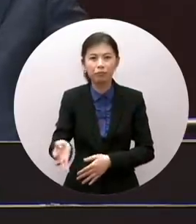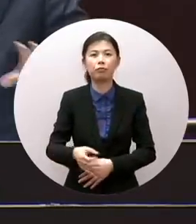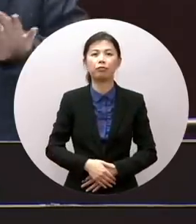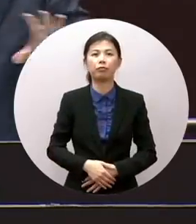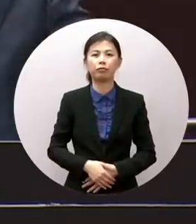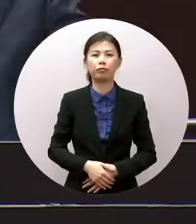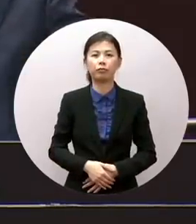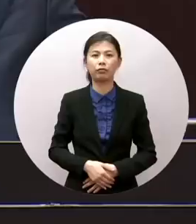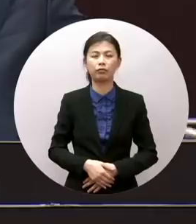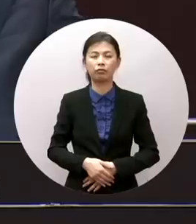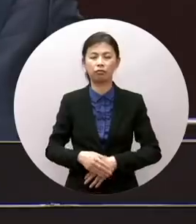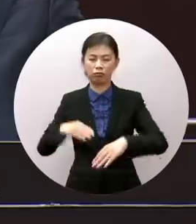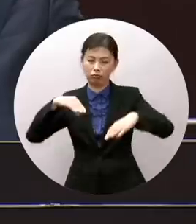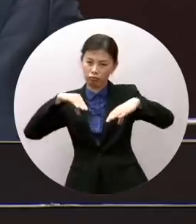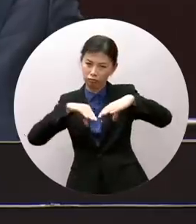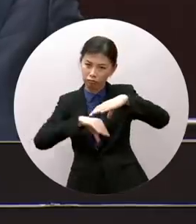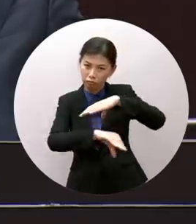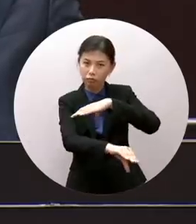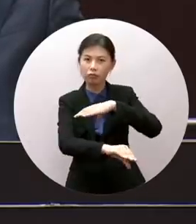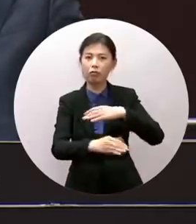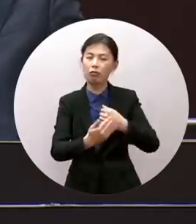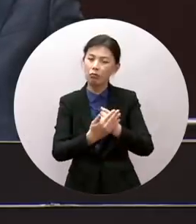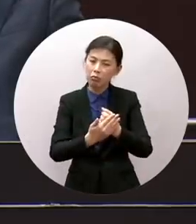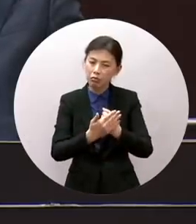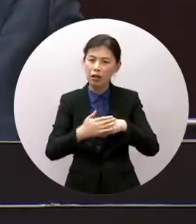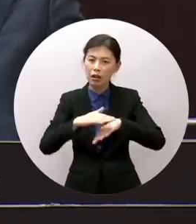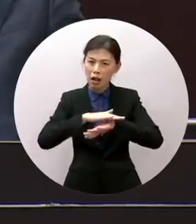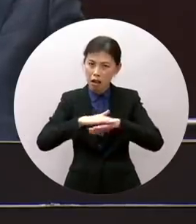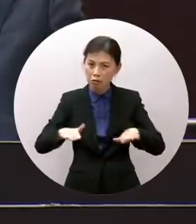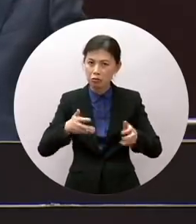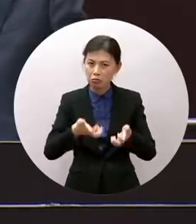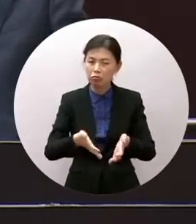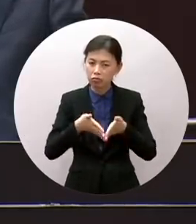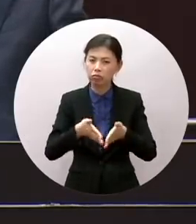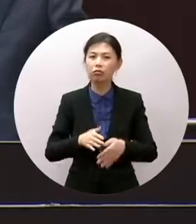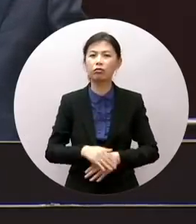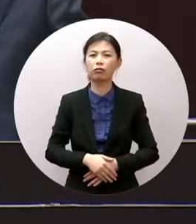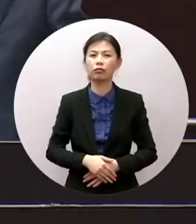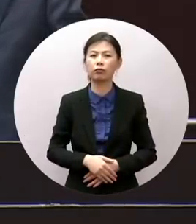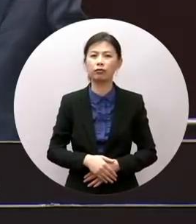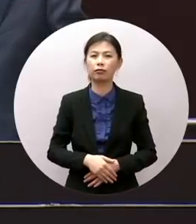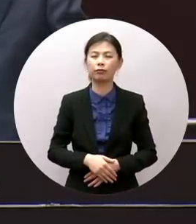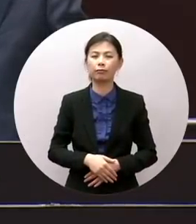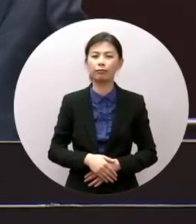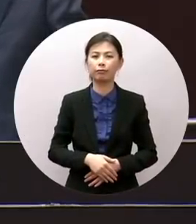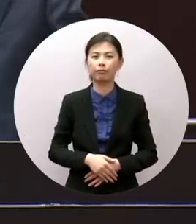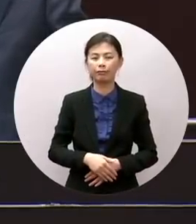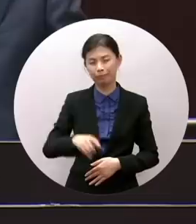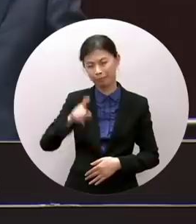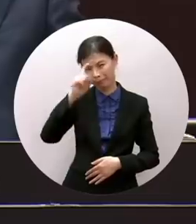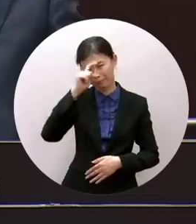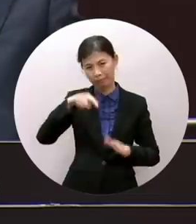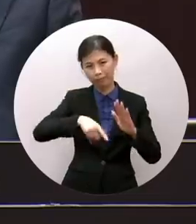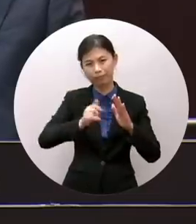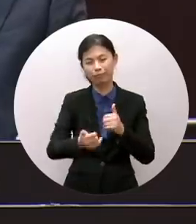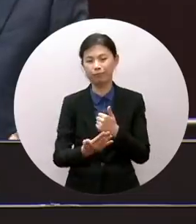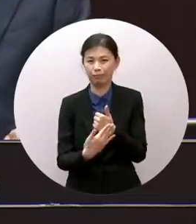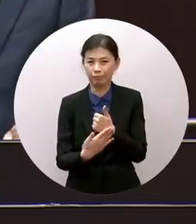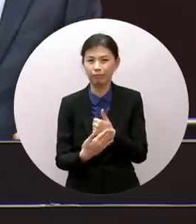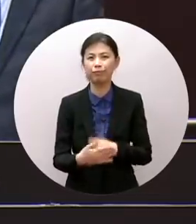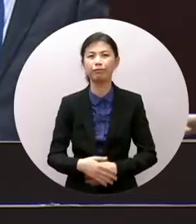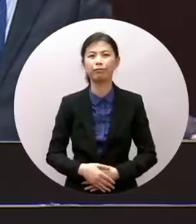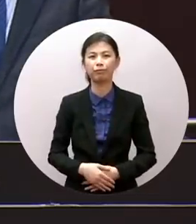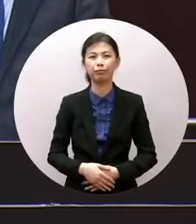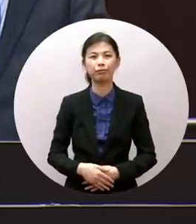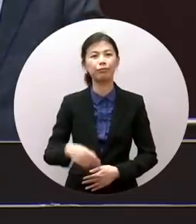个隧道，吼，这就是爱维护这个安全跟畅通嘛，吼，啊，所以讲在这个部分才拜托议长，吼，再